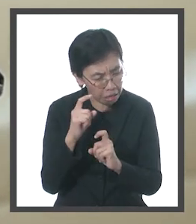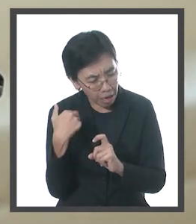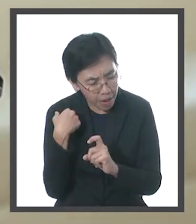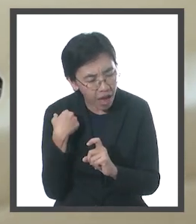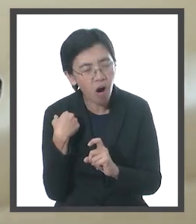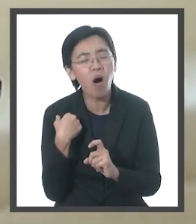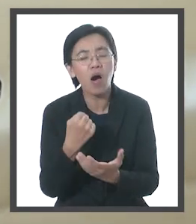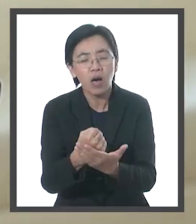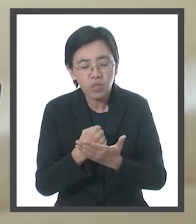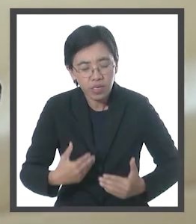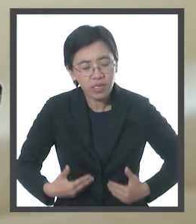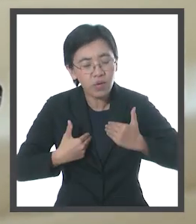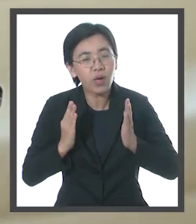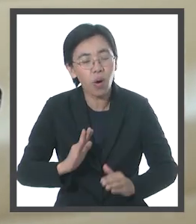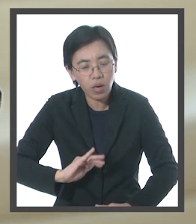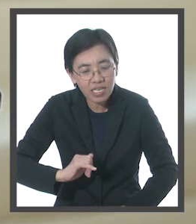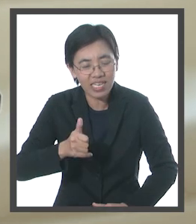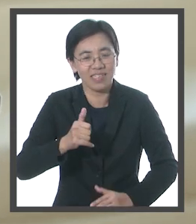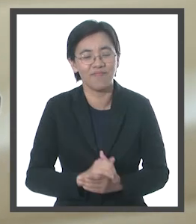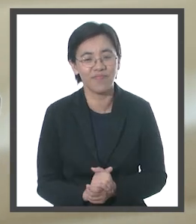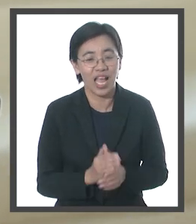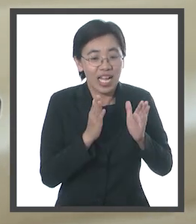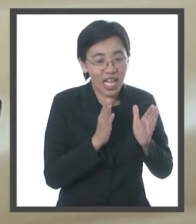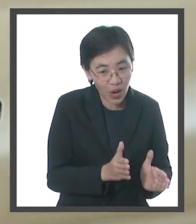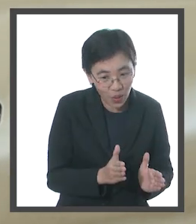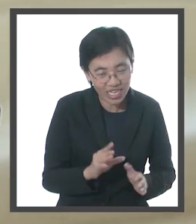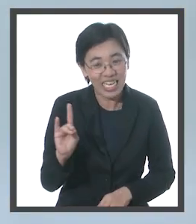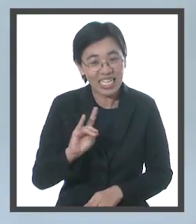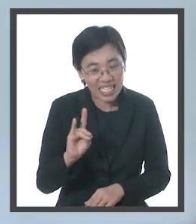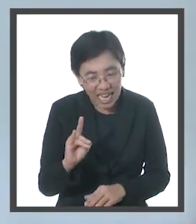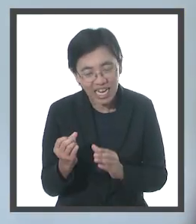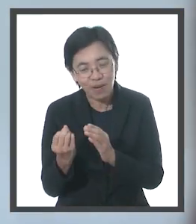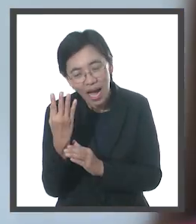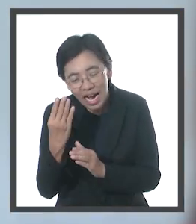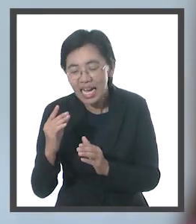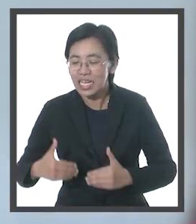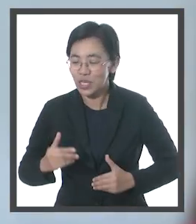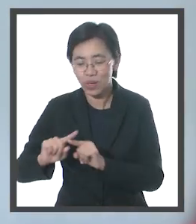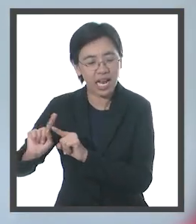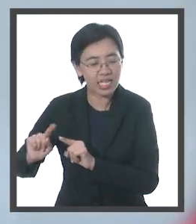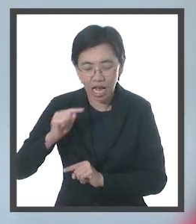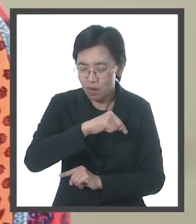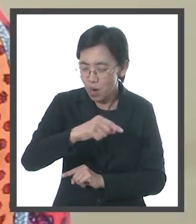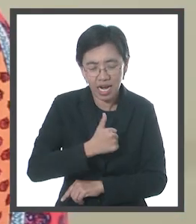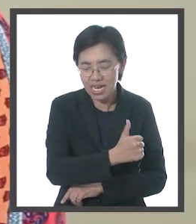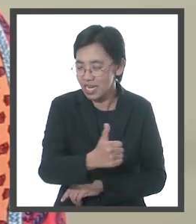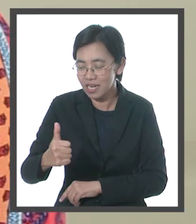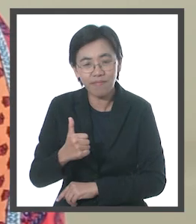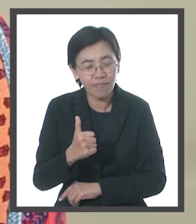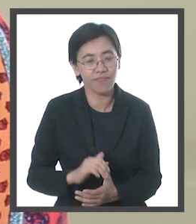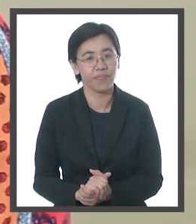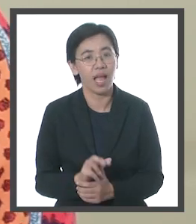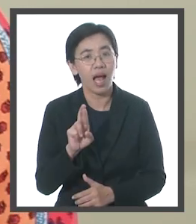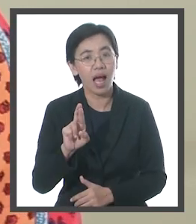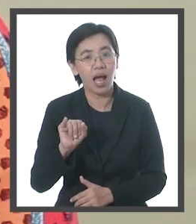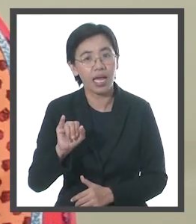ภาพชีวิตของมนุษย์ให้ดีขึ้น มนุษย ์และสัตว ์สรรพสิ่งที่มีชีวิตให้ดีขึ้นใช่ครับ ซึ่งปัจจุบันริส